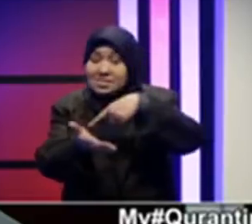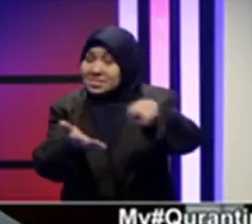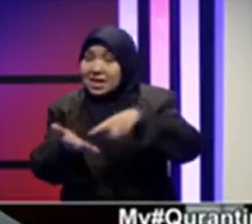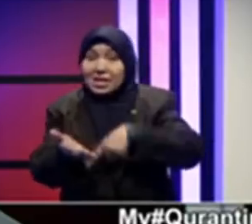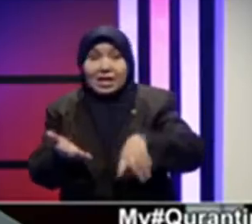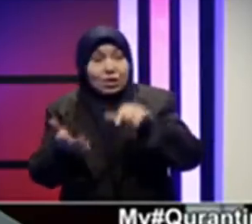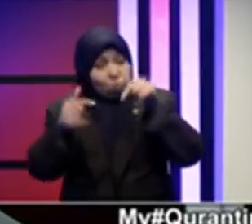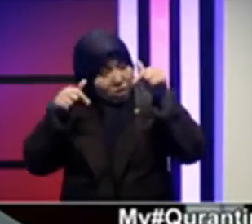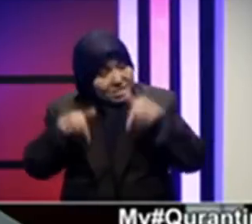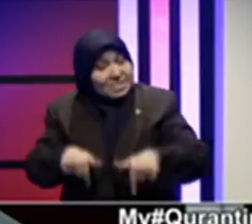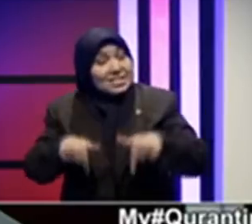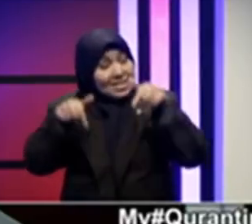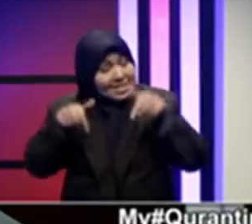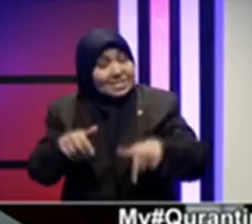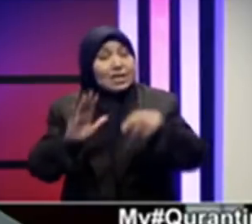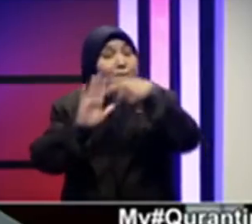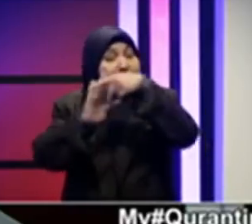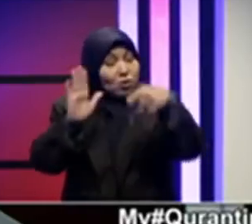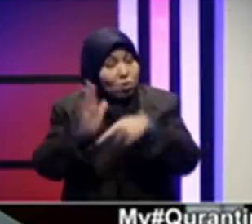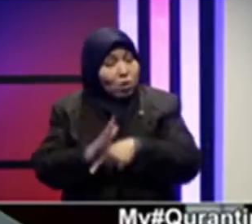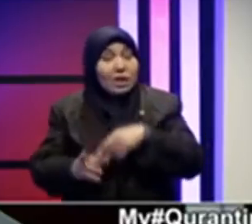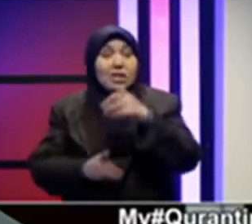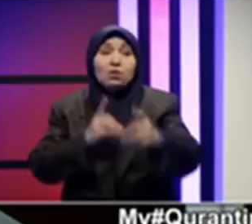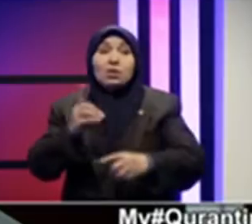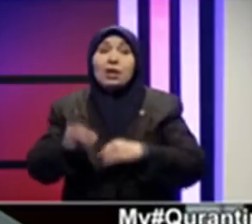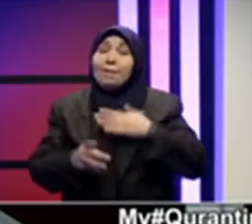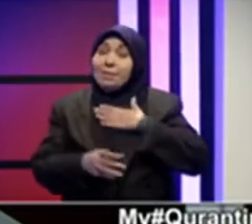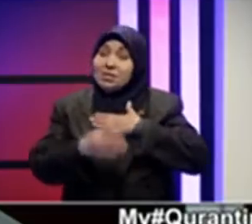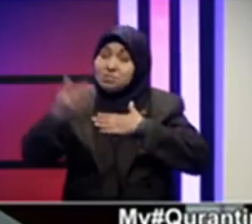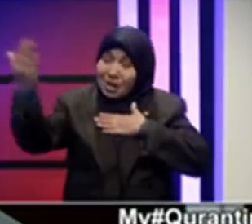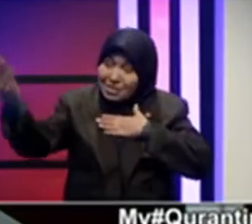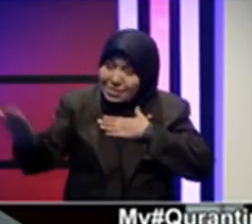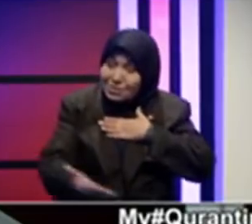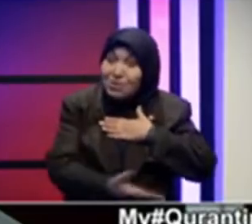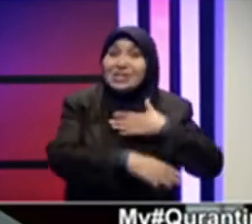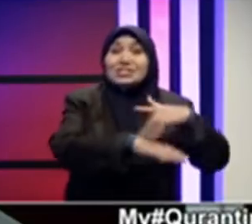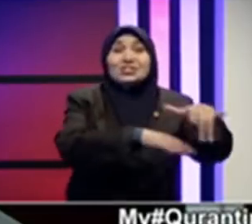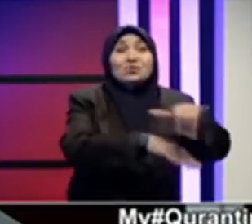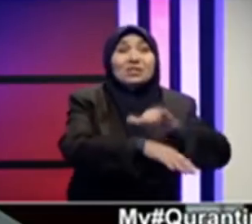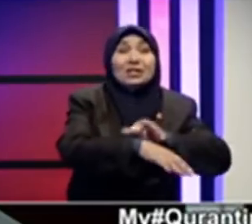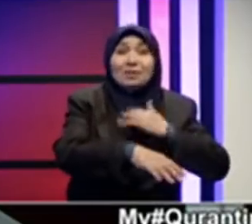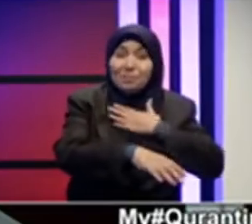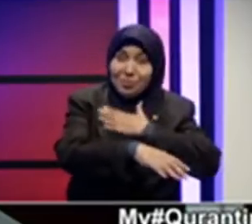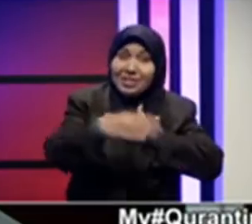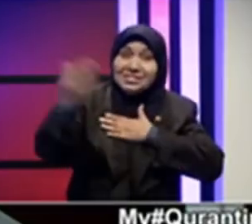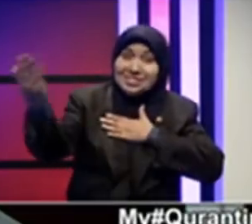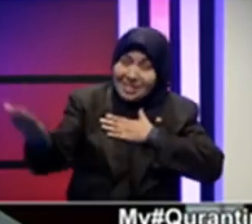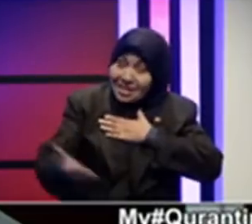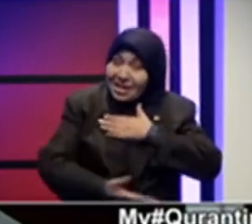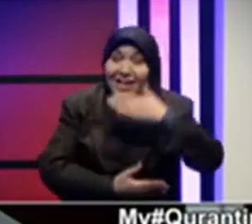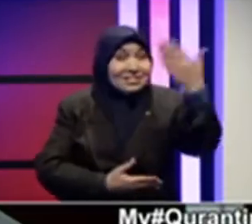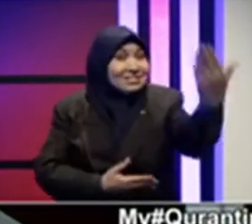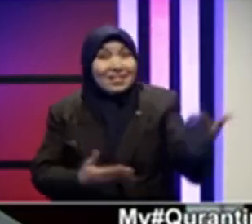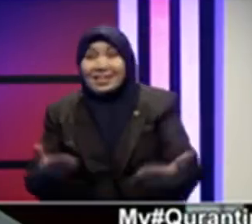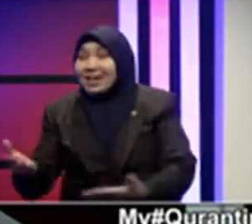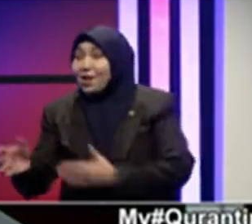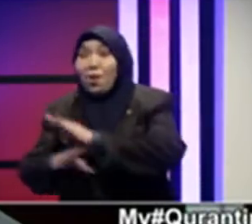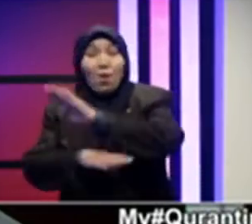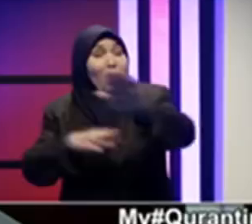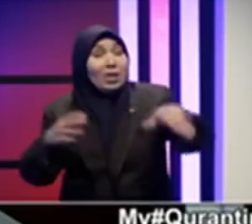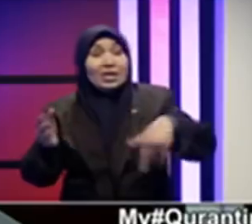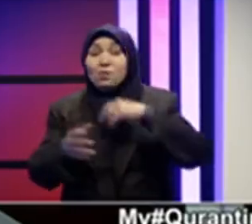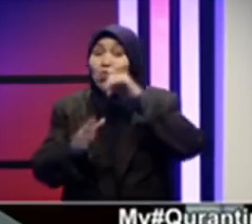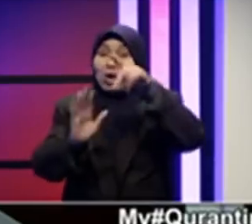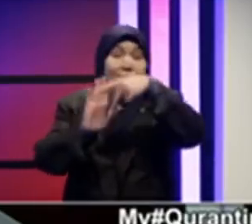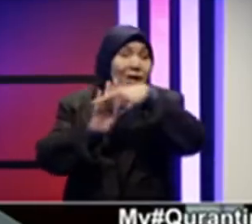semuanya di sini, peraturan di sini. Ini peraturan sila masuk ke syurga, silakan Silakan segala-galanya, ini bukan